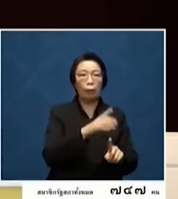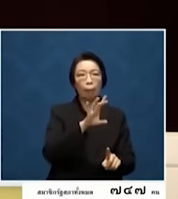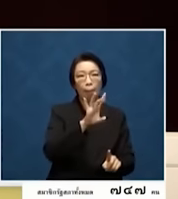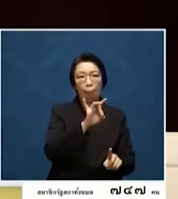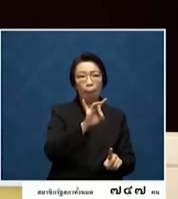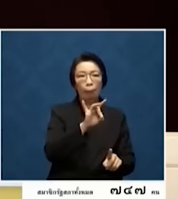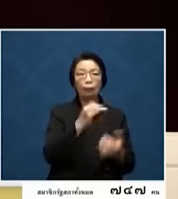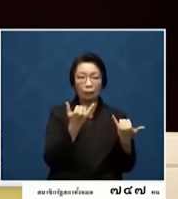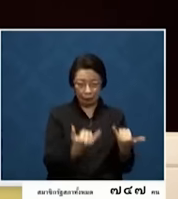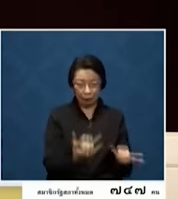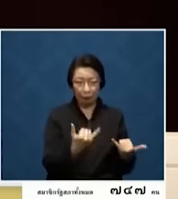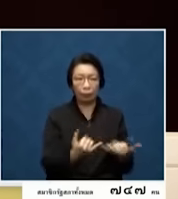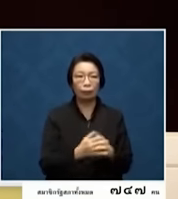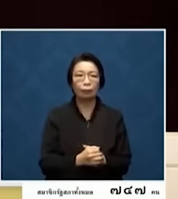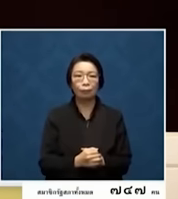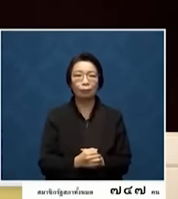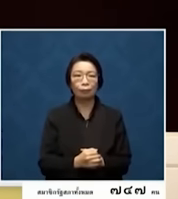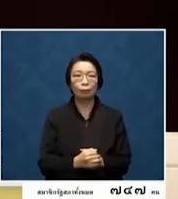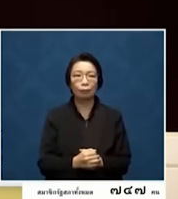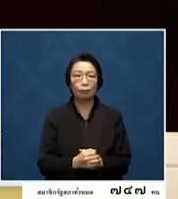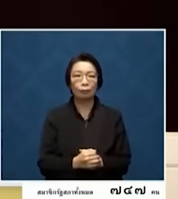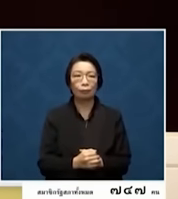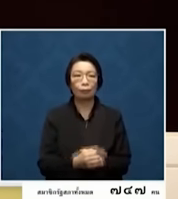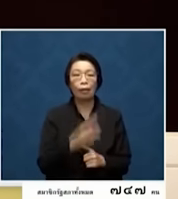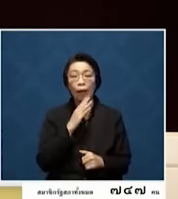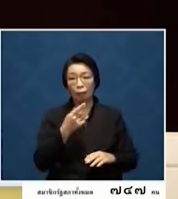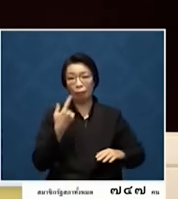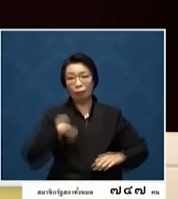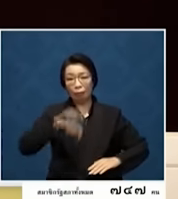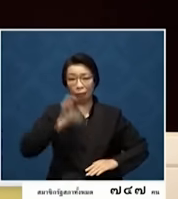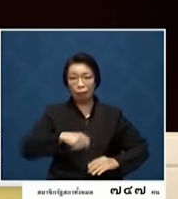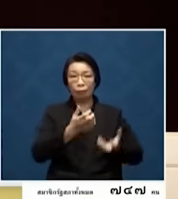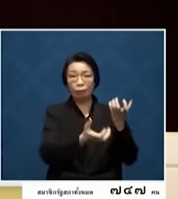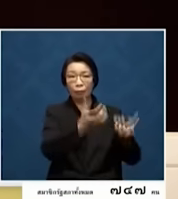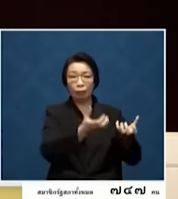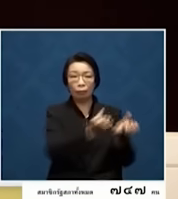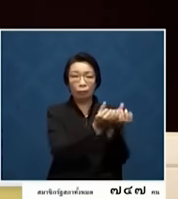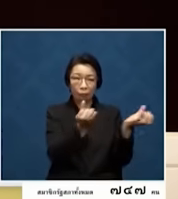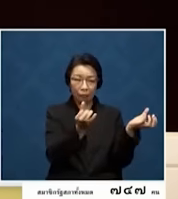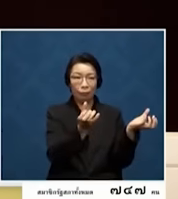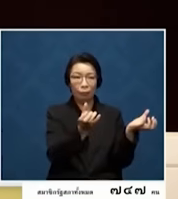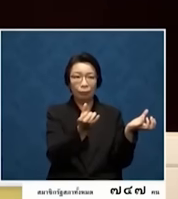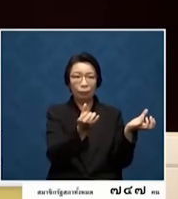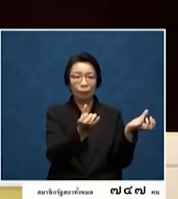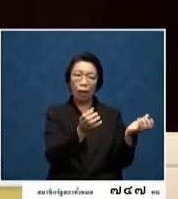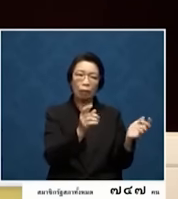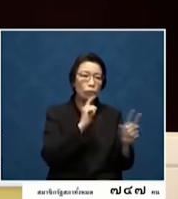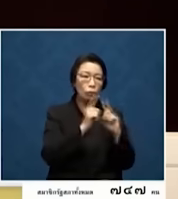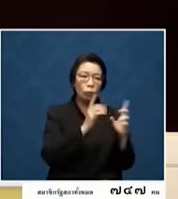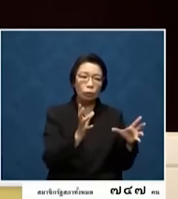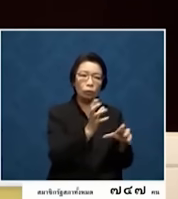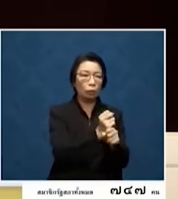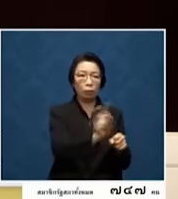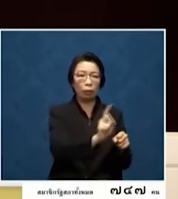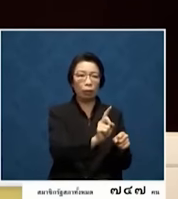นั้นนี้ซึ่งถ้าศาลรัฐธรรมนูญมีคำวินิจฉัยอย่างไรเรา